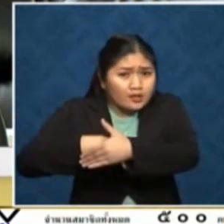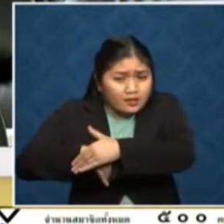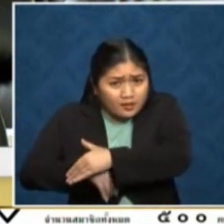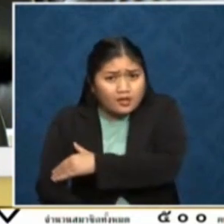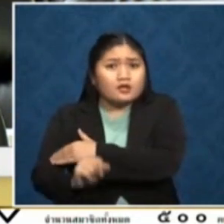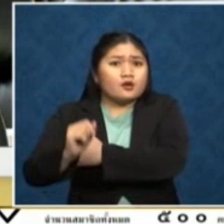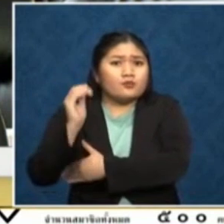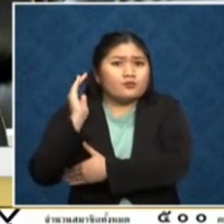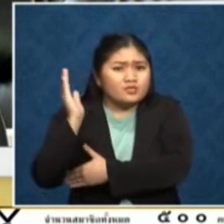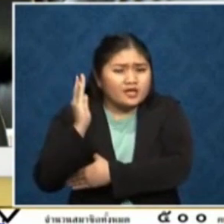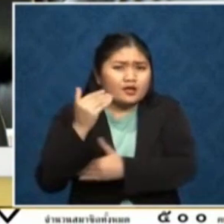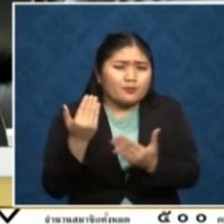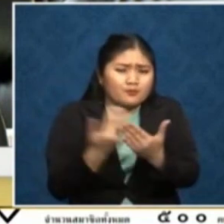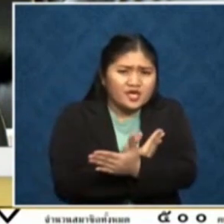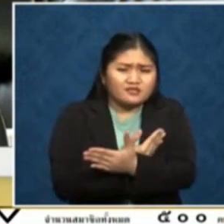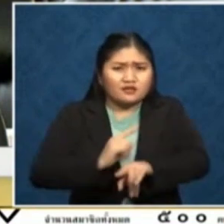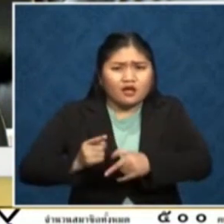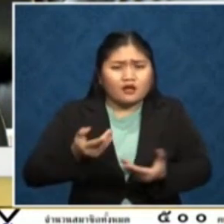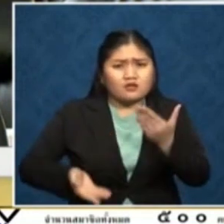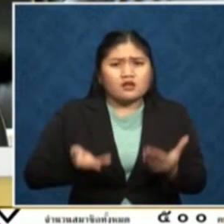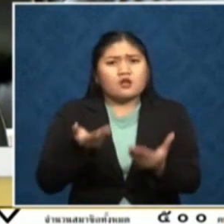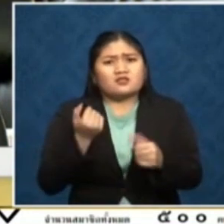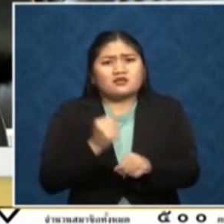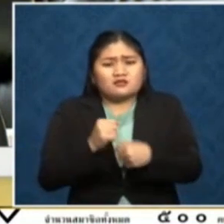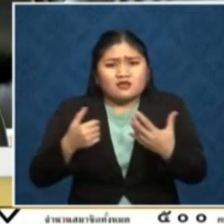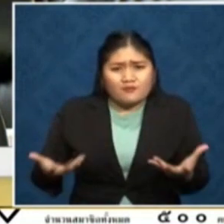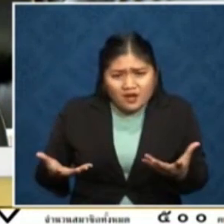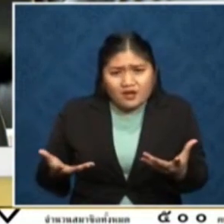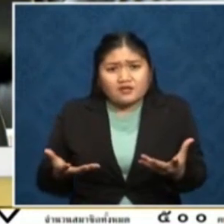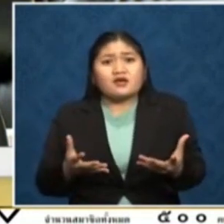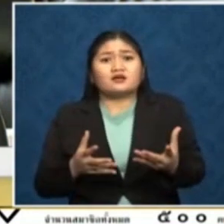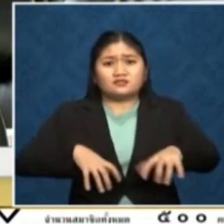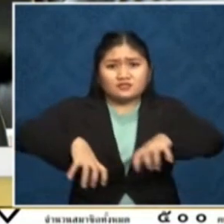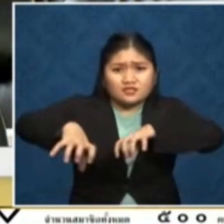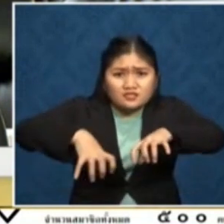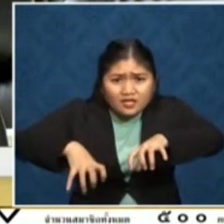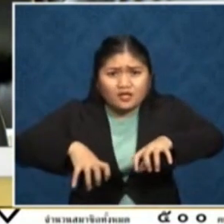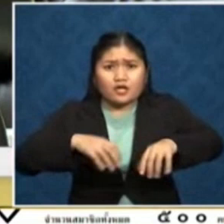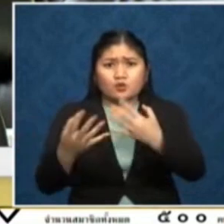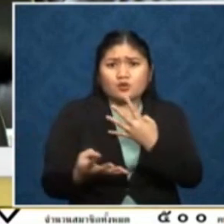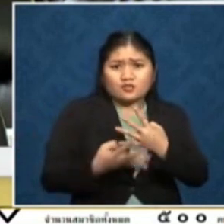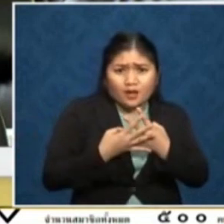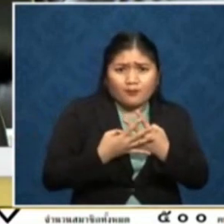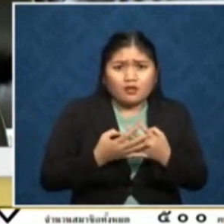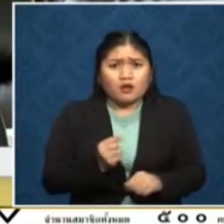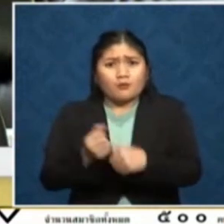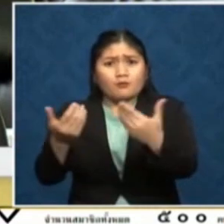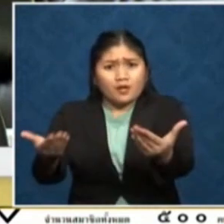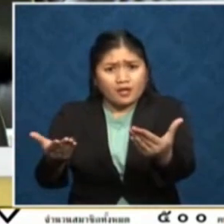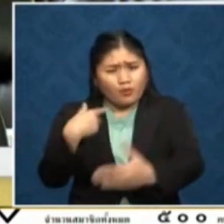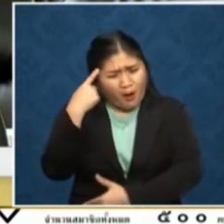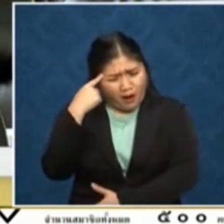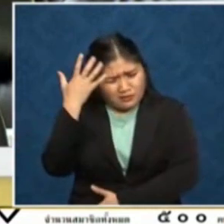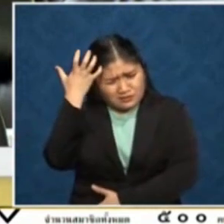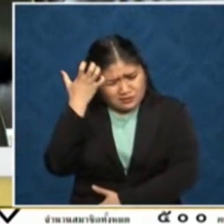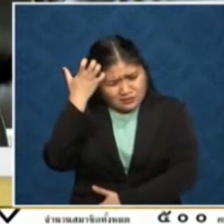องขังที่เป็นผู้หญิงข้ามเพศมีเพศกำเนิดชายเป็นผู้ที่ได้รับการผ่าตัดเปลี่ยนอวัยวะเพศแล้วและกรมราชทัณฑ์จัดให้อยู่ใน